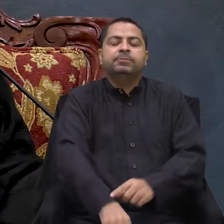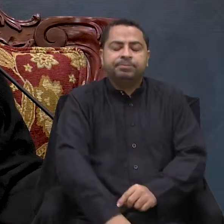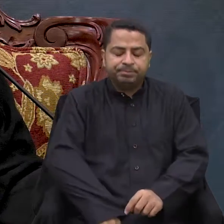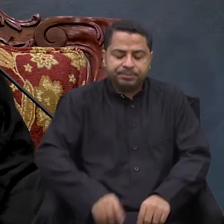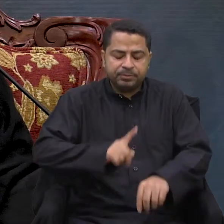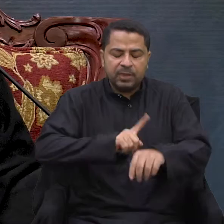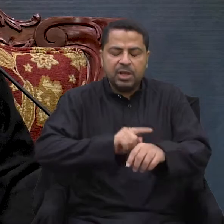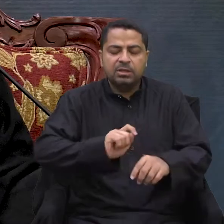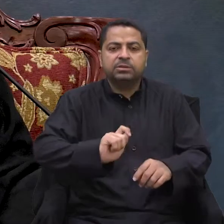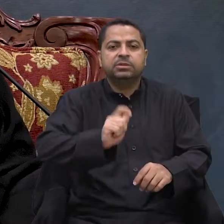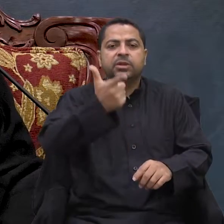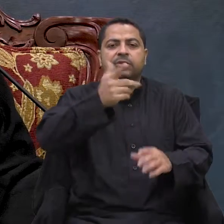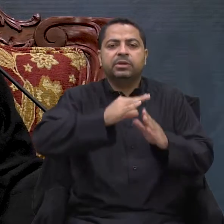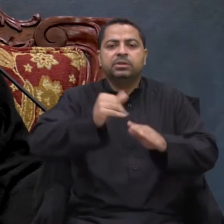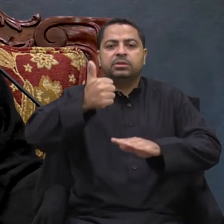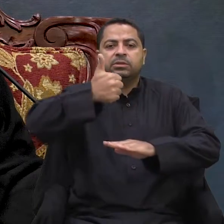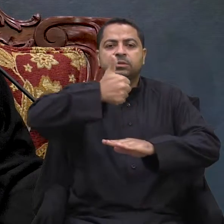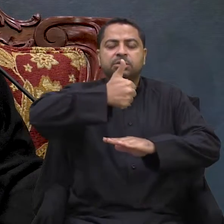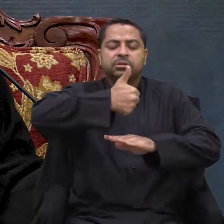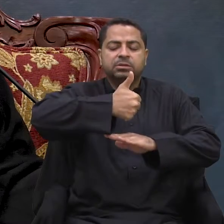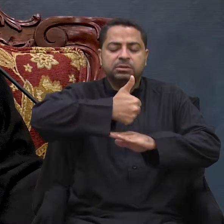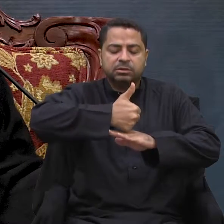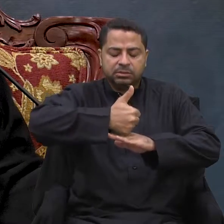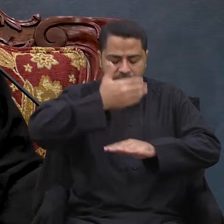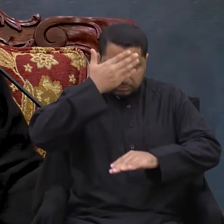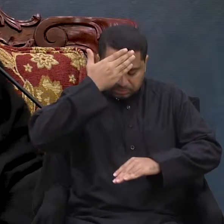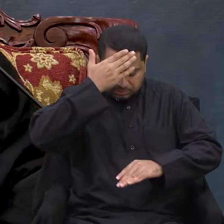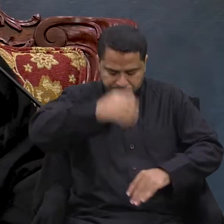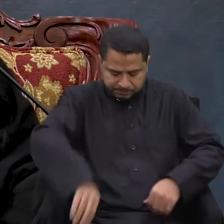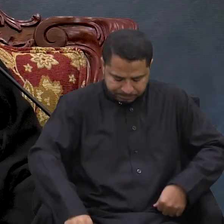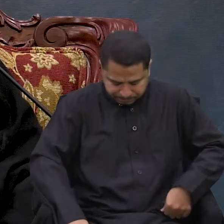وعجل الله تعالى فرجك